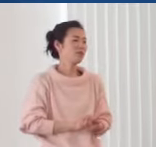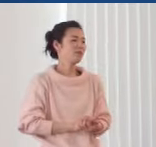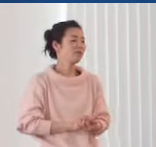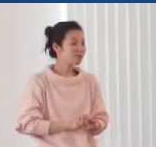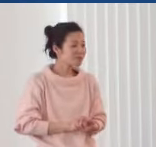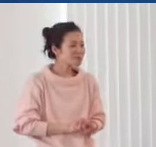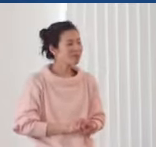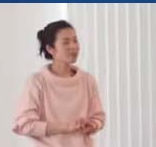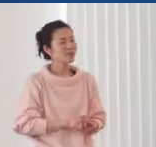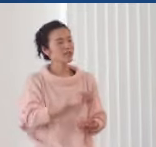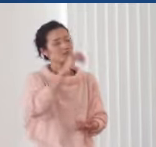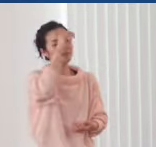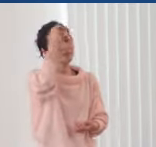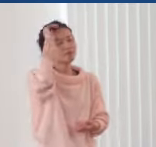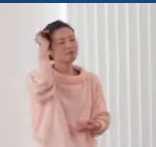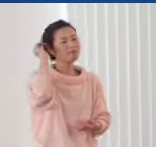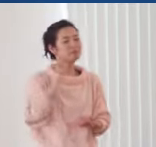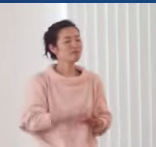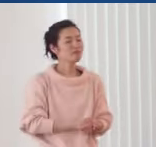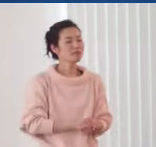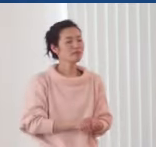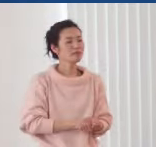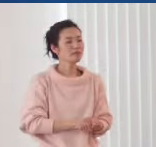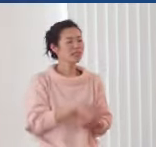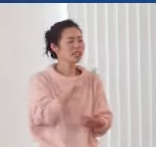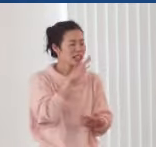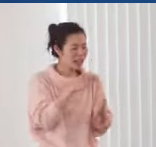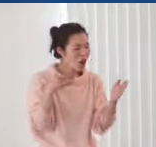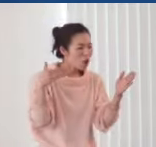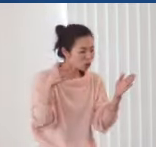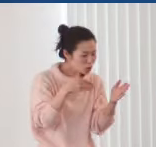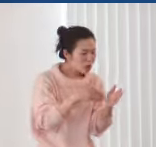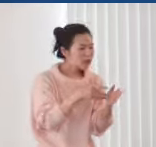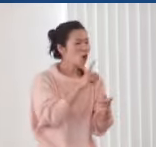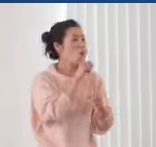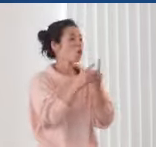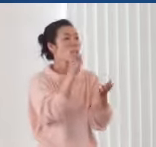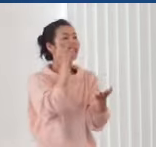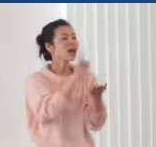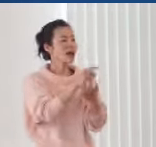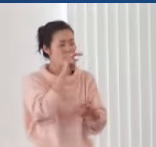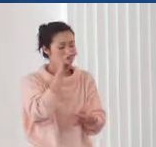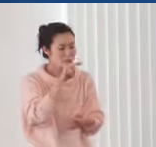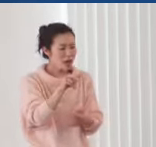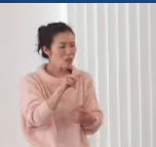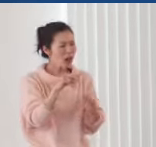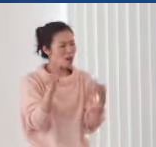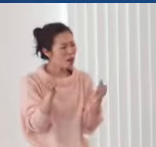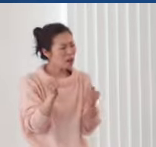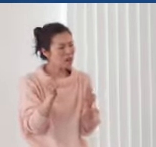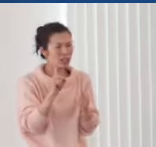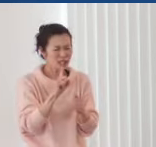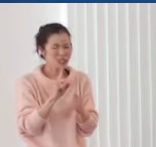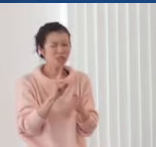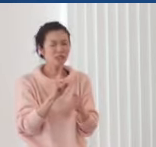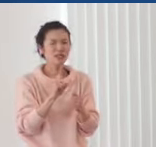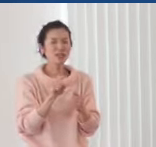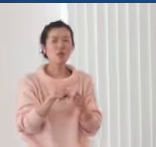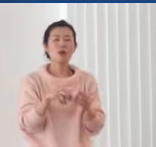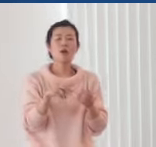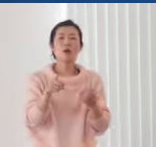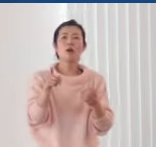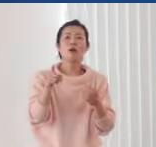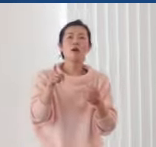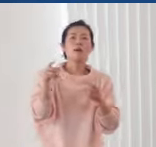として終末が与えられるんですね。ですから神様はそれを最高のタイミング、最も美しい時にこの世界